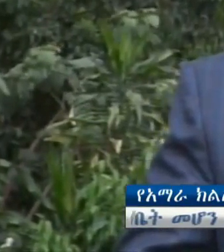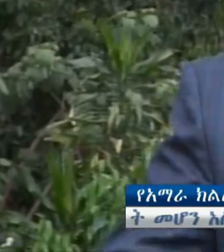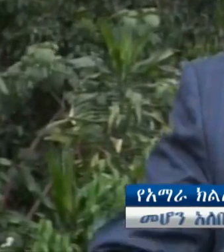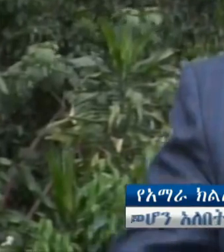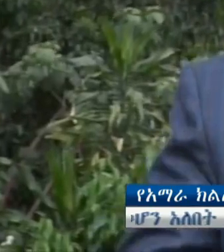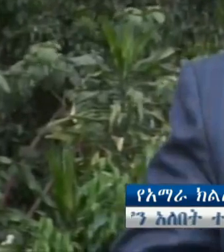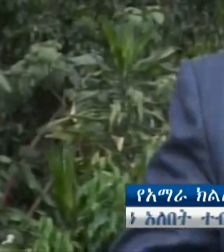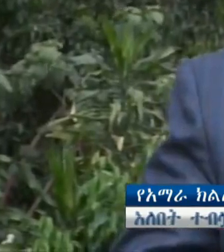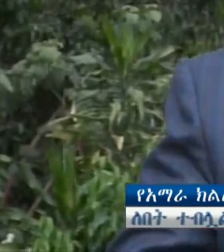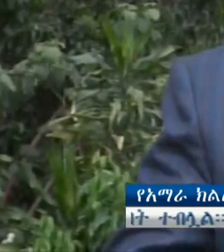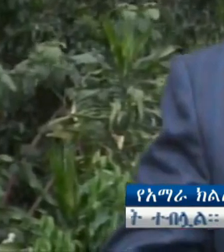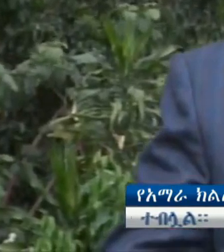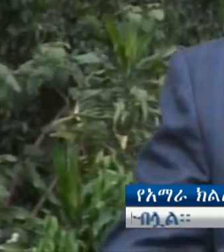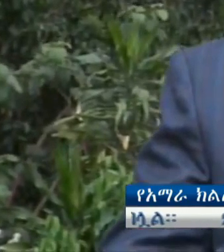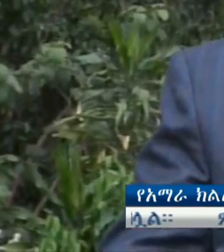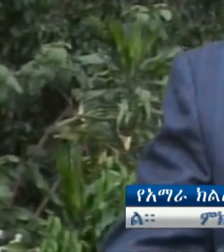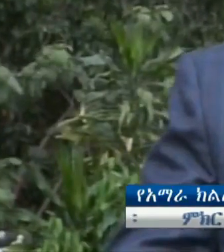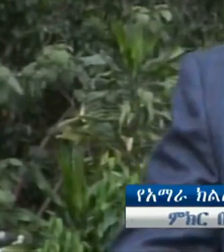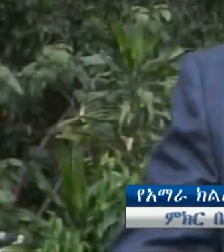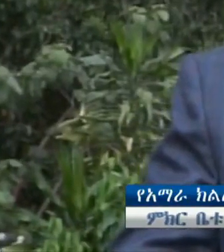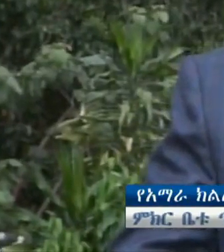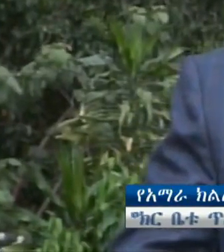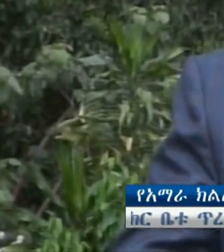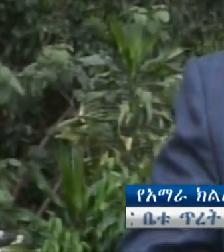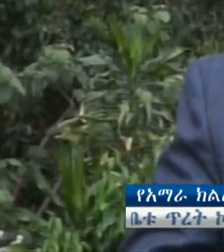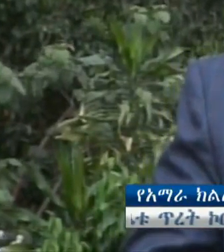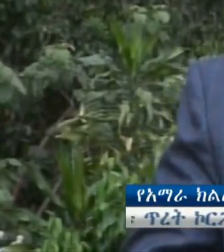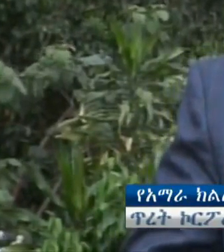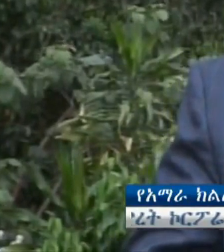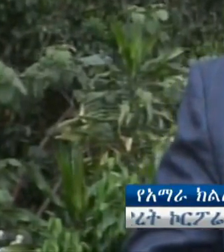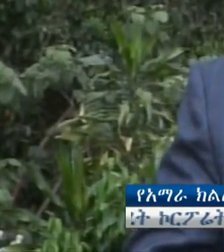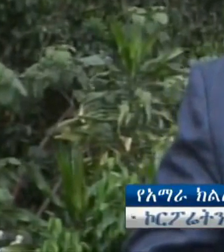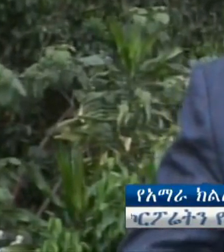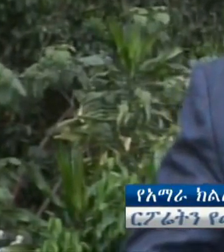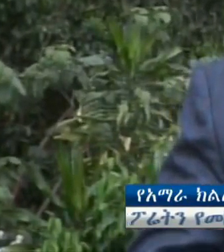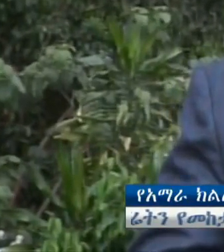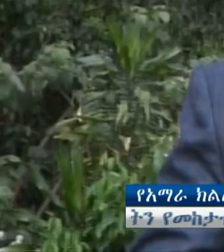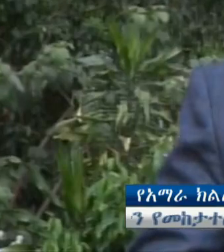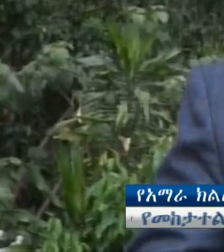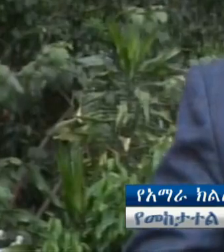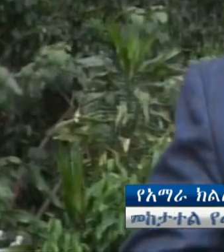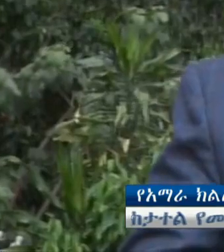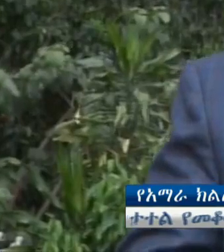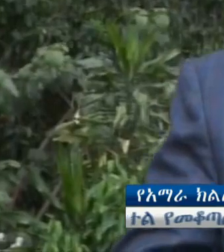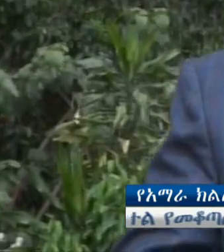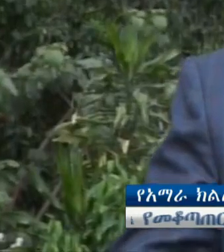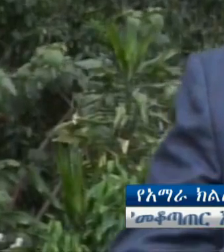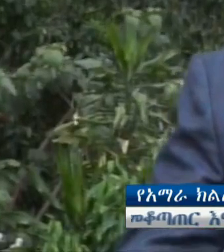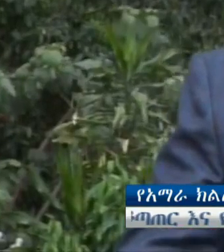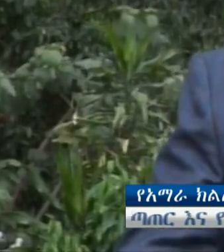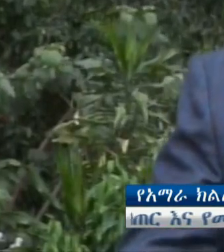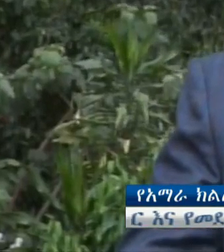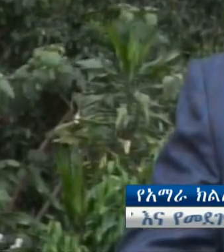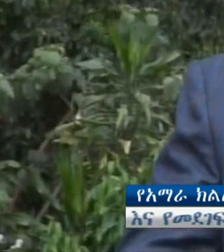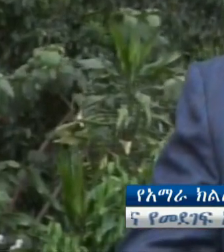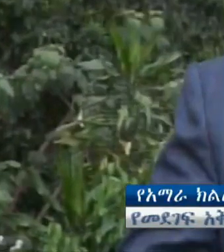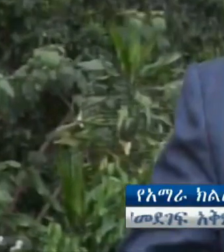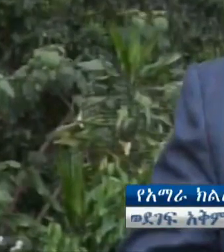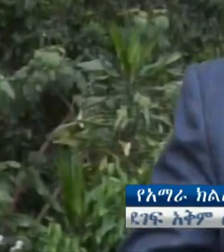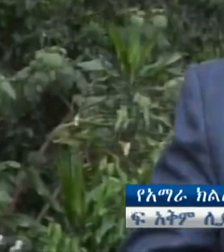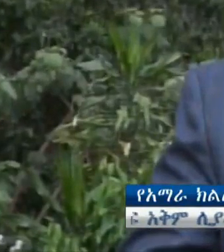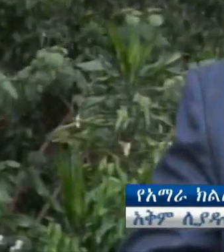ቀን ሁሉ ከአማራ ቴሌቪዥን በቀጥታ እየተላለፈ እየተከታተላችሁ ትገኛላችሁ። ምክር ቤቱ ዛሬ ይጠናቀቃል ተብሎ ይጠበቃል። ዛሬ በሁለተኛ ቀን